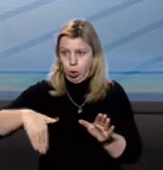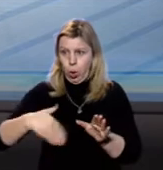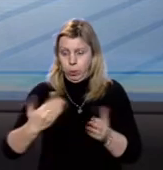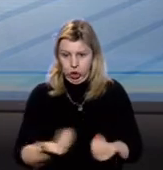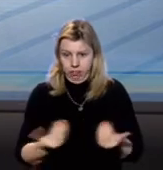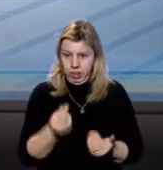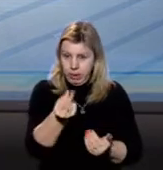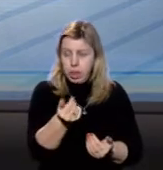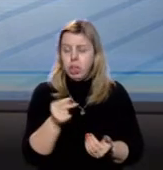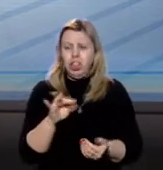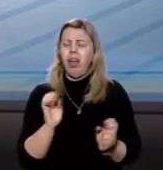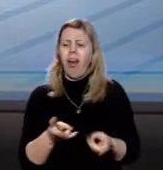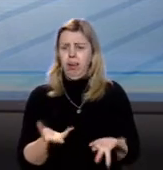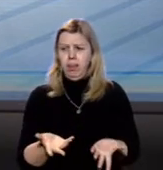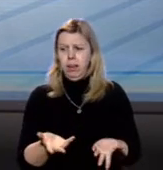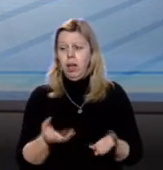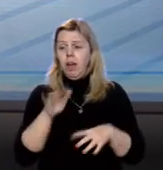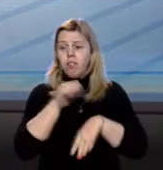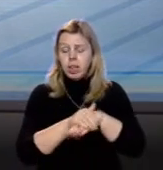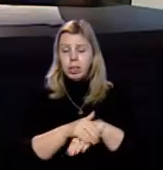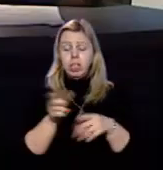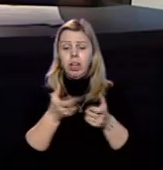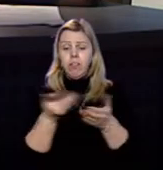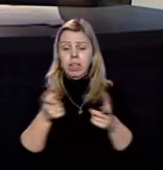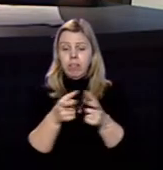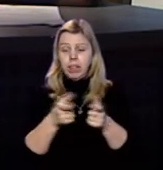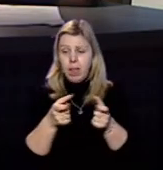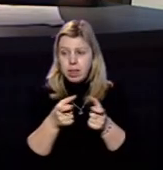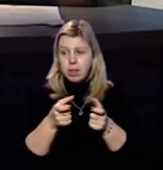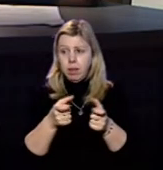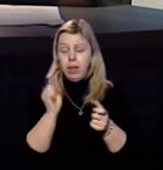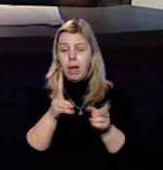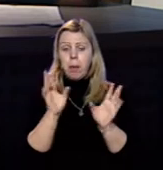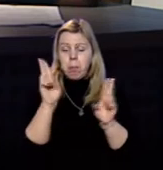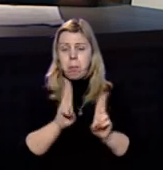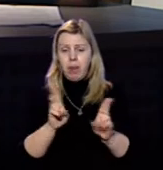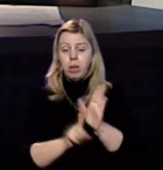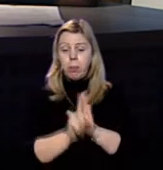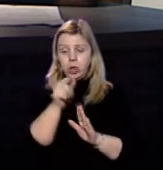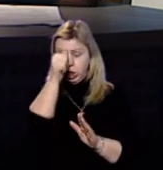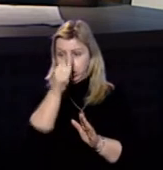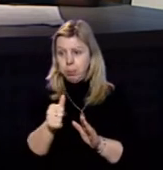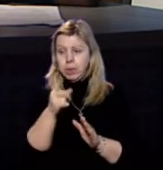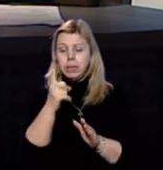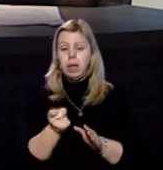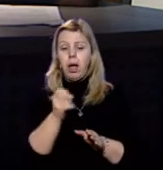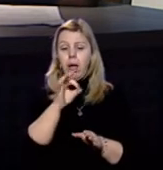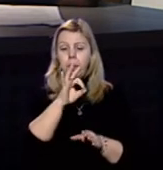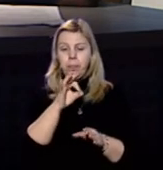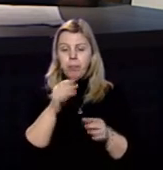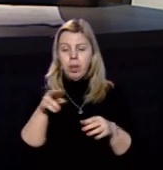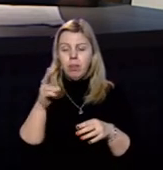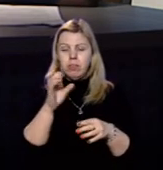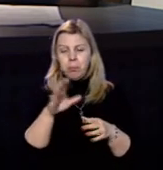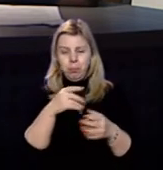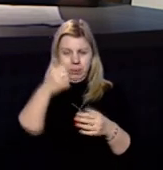живі гроші, чи як це? Ну, фактично, квитанція надходить, як правило, на початку місяця за спожиті певний вид